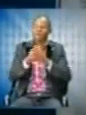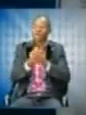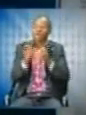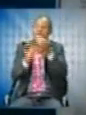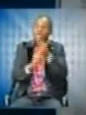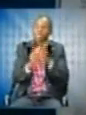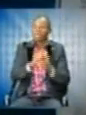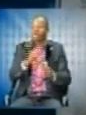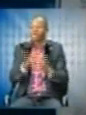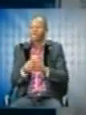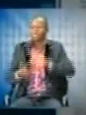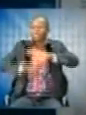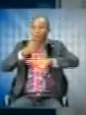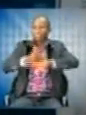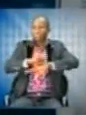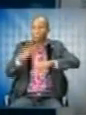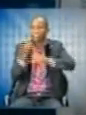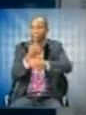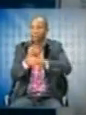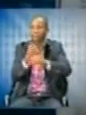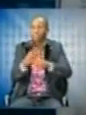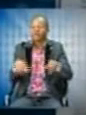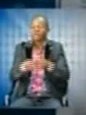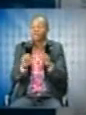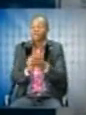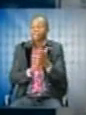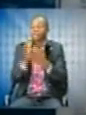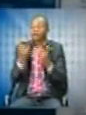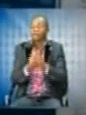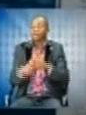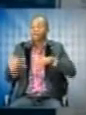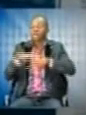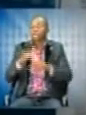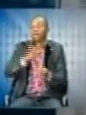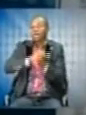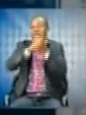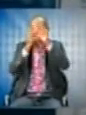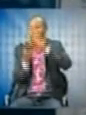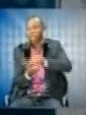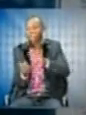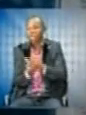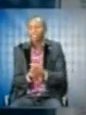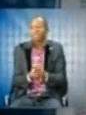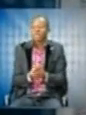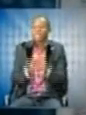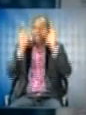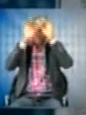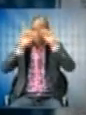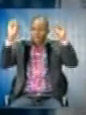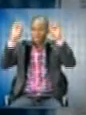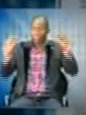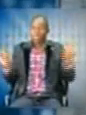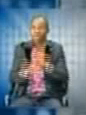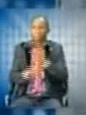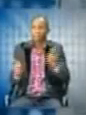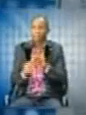renouveau UNR de la RDC, visant selon l'accusation à renverser inconstitutionnellement le président Kabila et